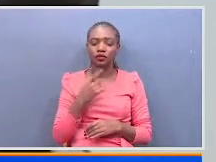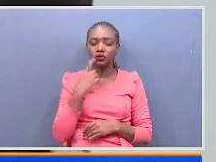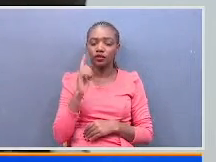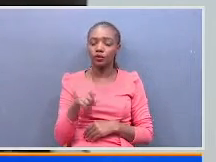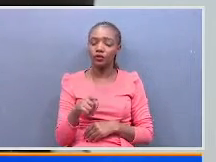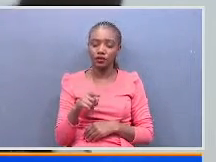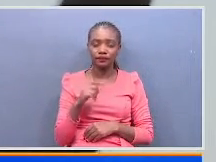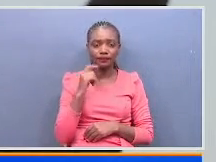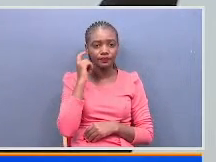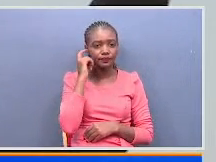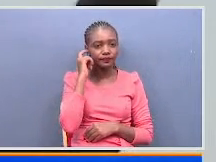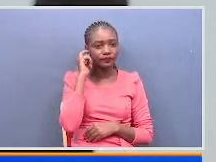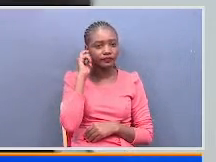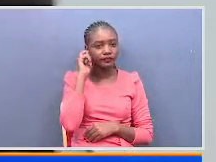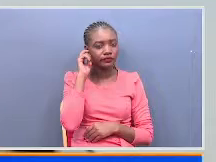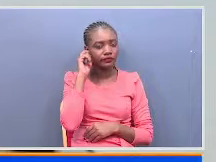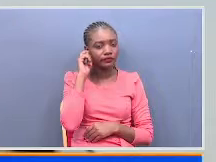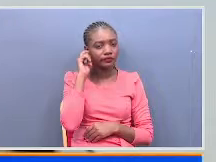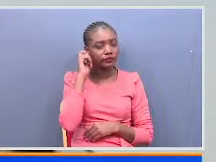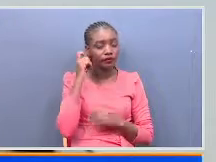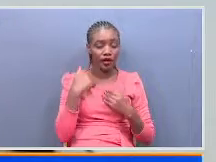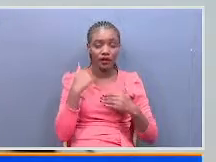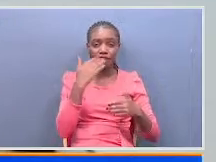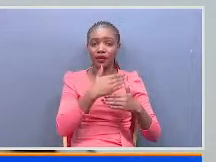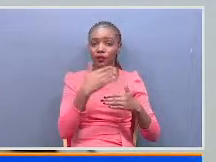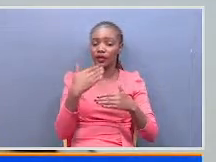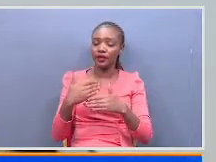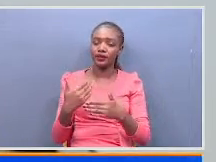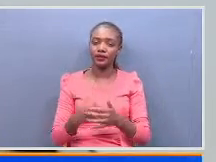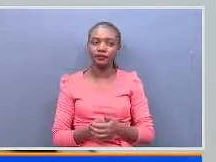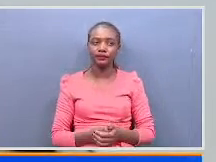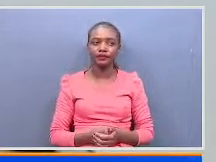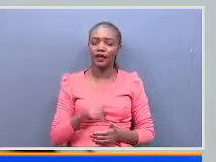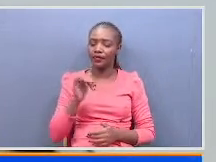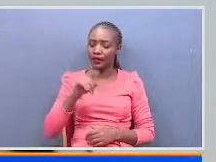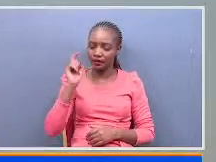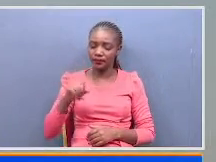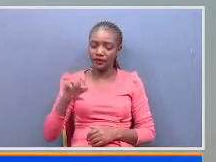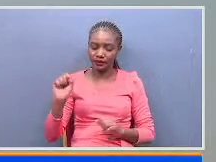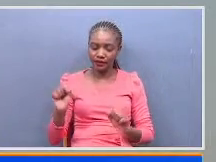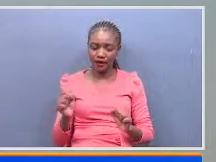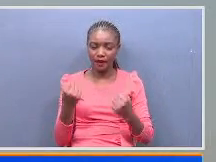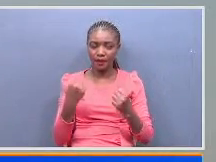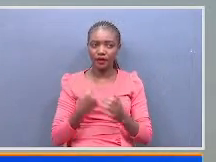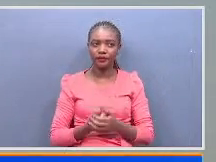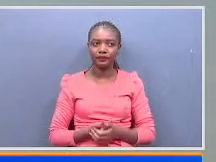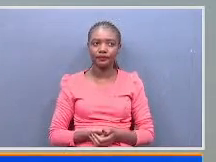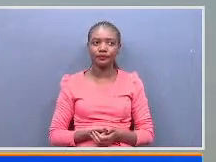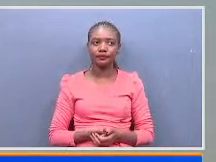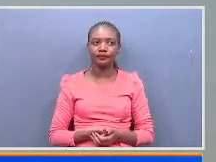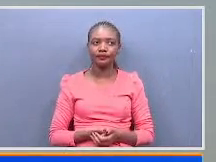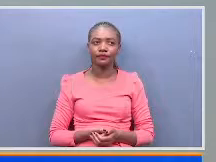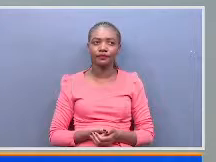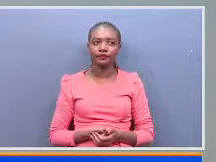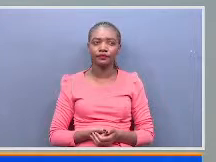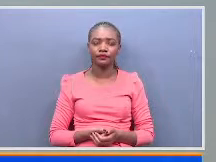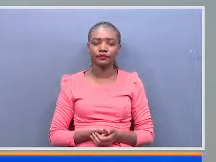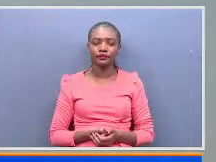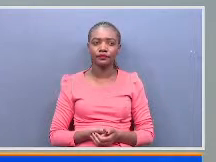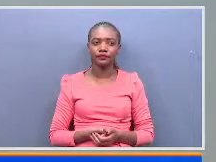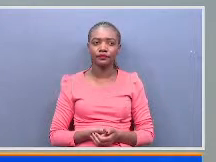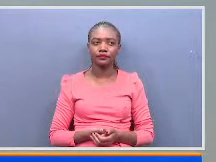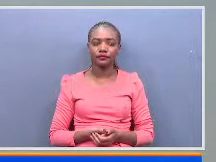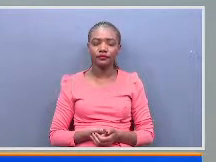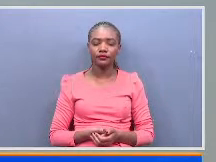Pokot, Baringo au Turkana. Hiyo lazima itafanyika na mwenye. Kazi ya serikali yote kwa hii